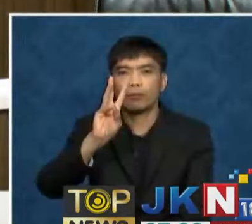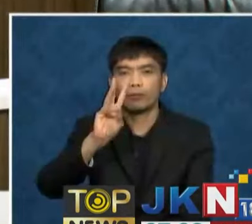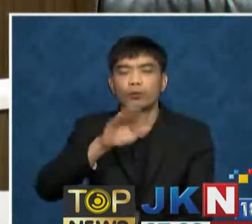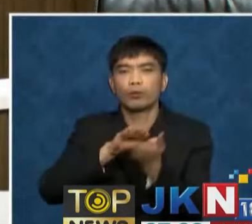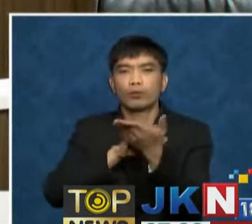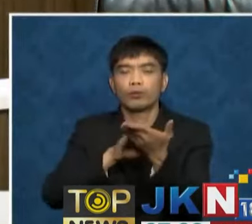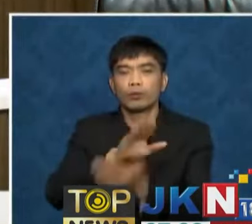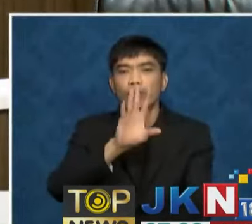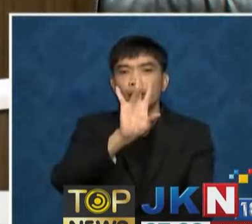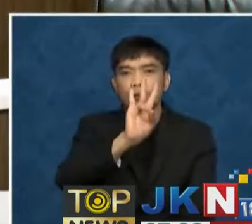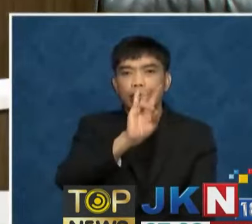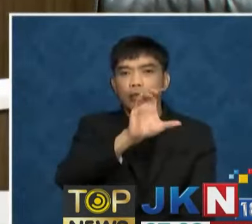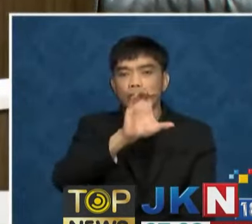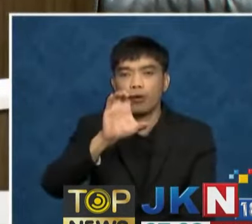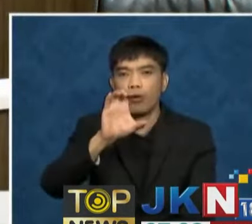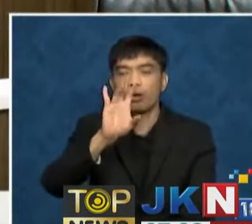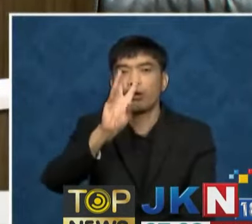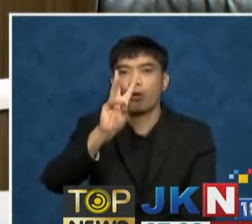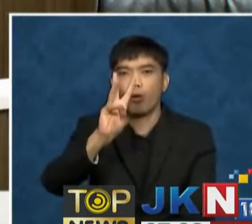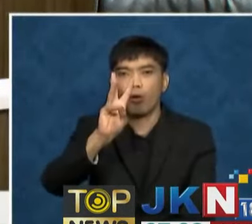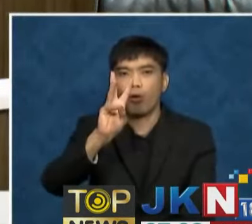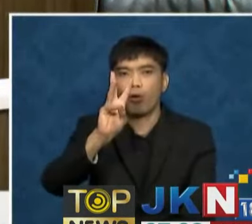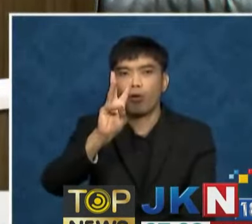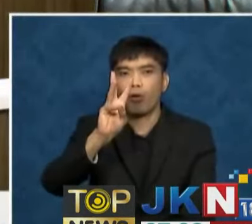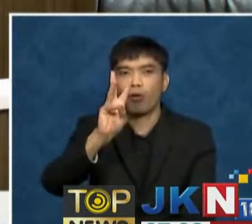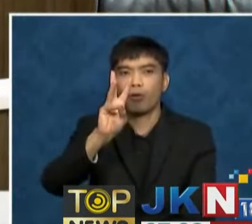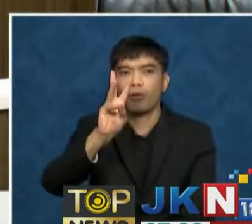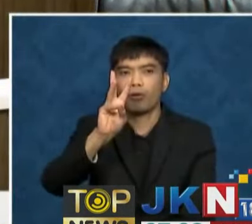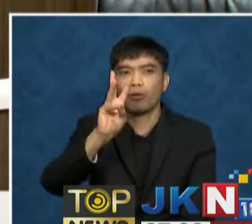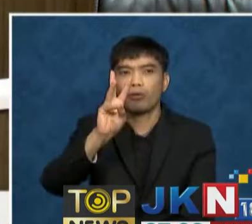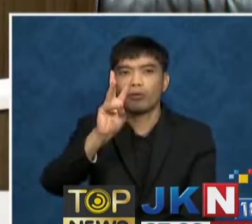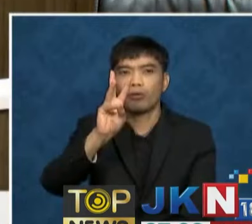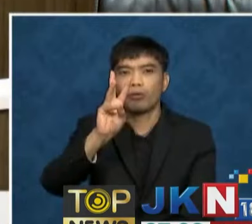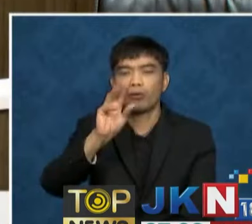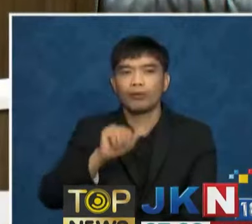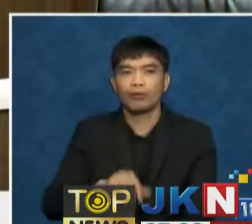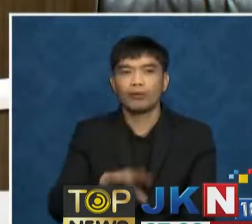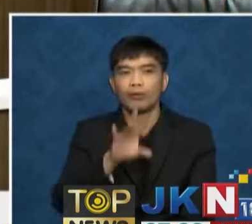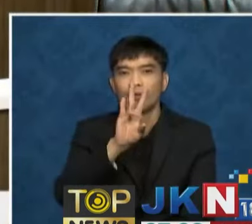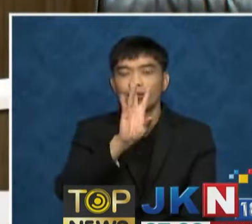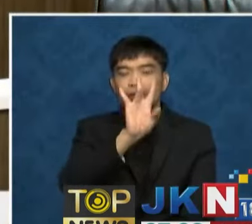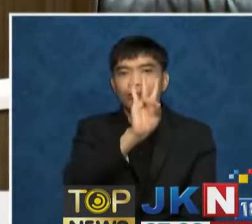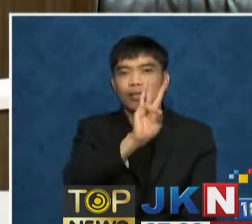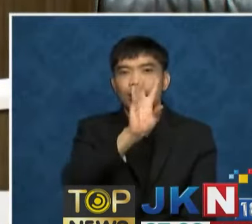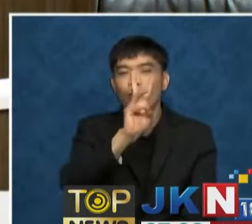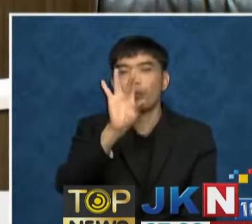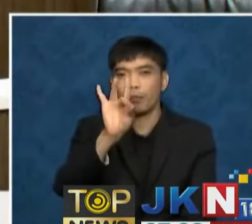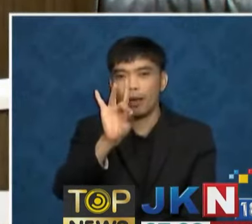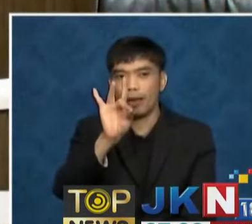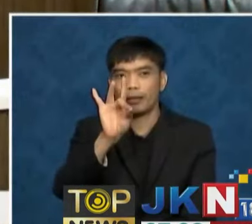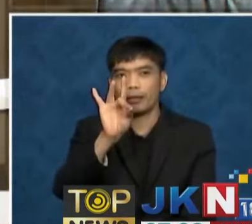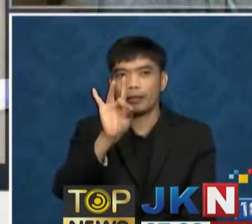นั้นช่วงที่เธอกำลังอ่านเนี่ยคืออ่านผิดนะอ่านเพี้ยนอือ่านผิดหลัก